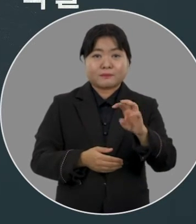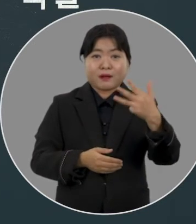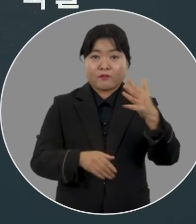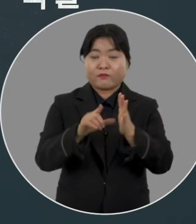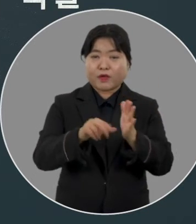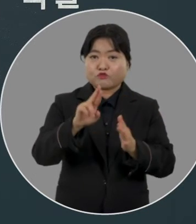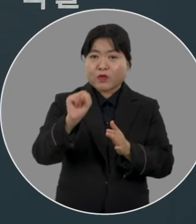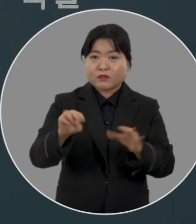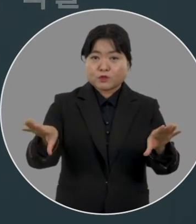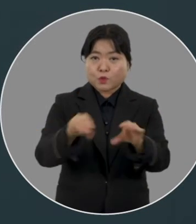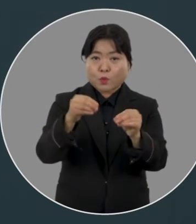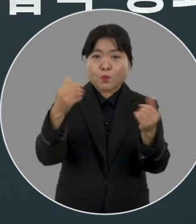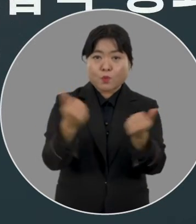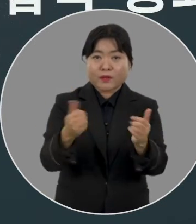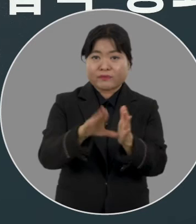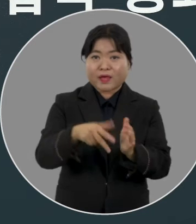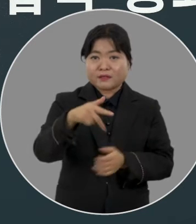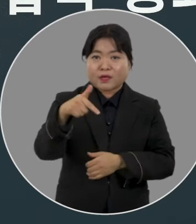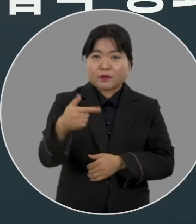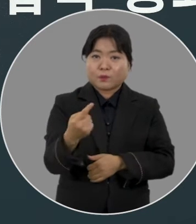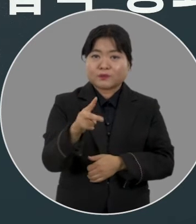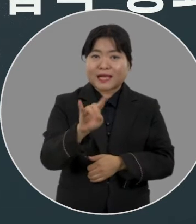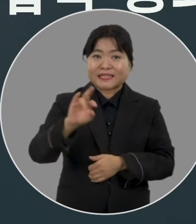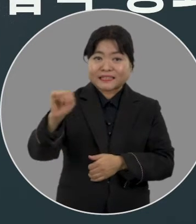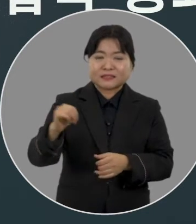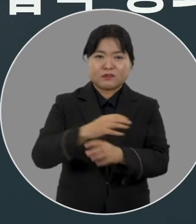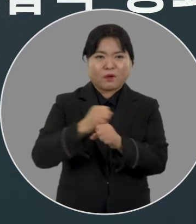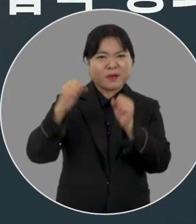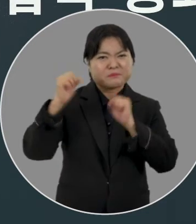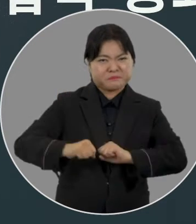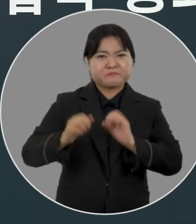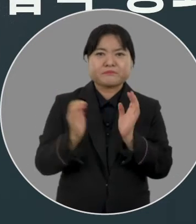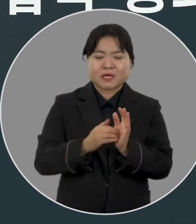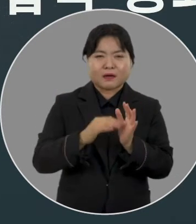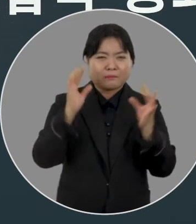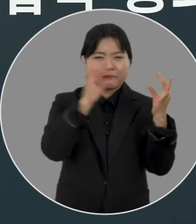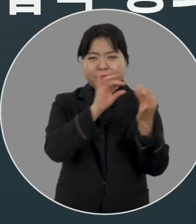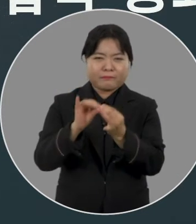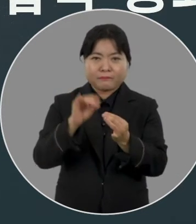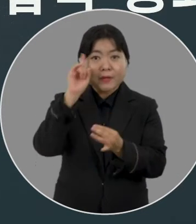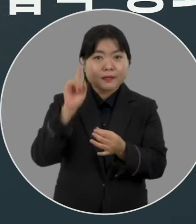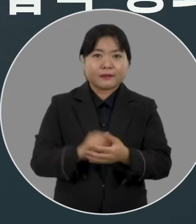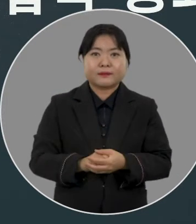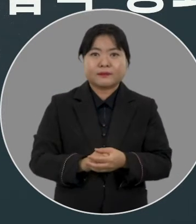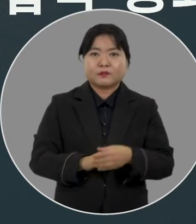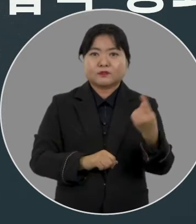1948년에 유엔 총회에서 제노사이드 협약이 통과가 됐습니다. 만장일치로요. 그리고